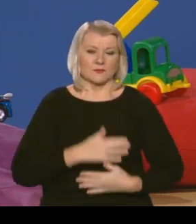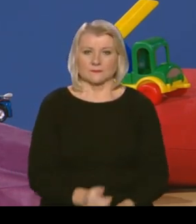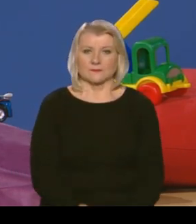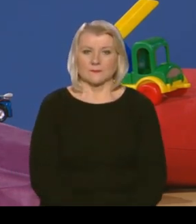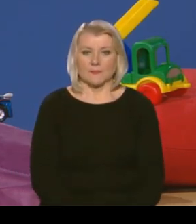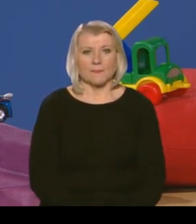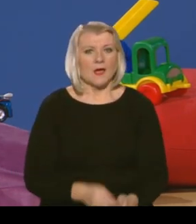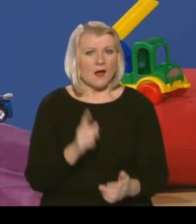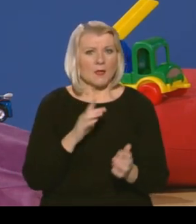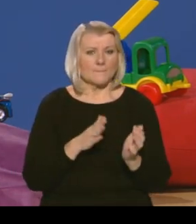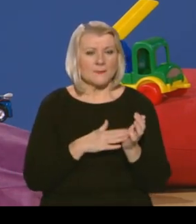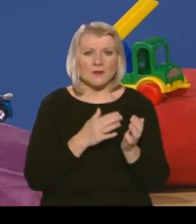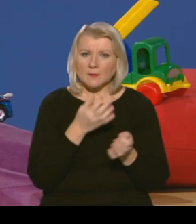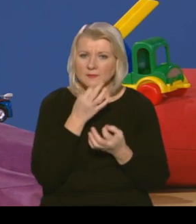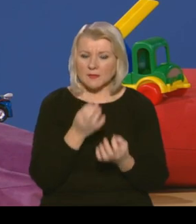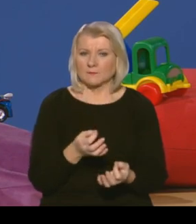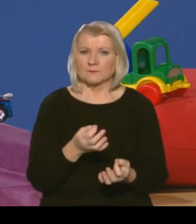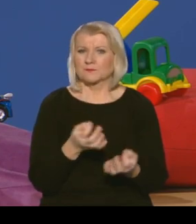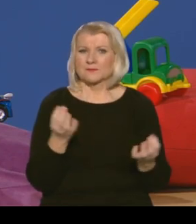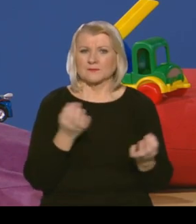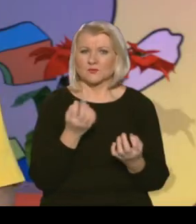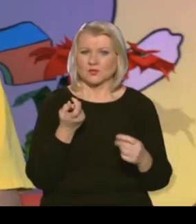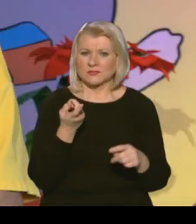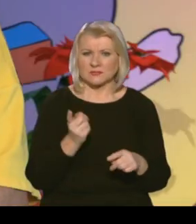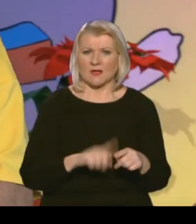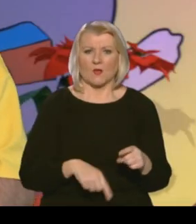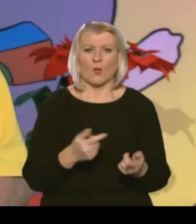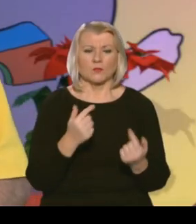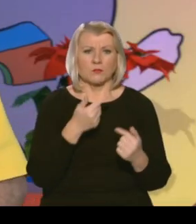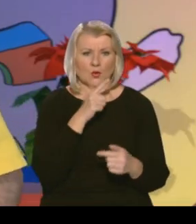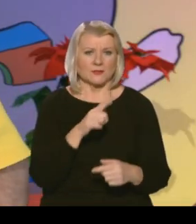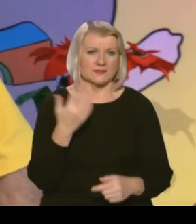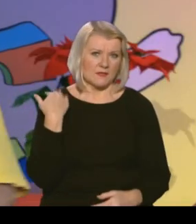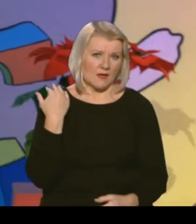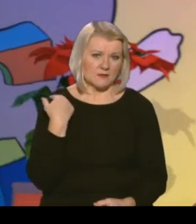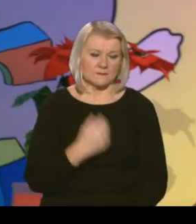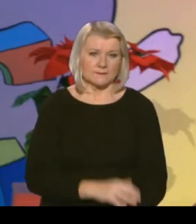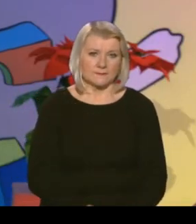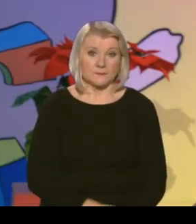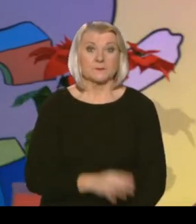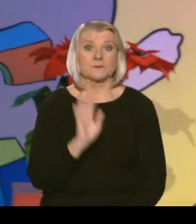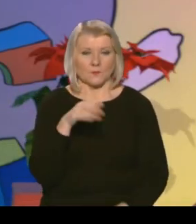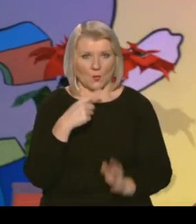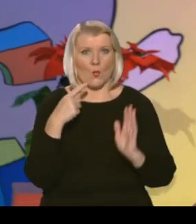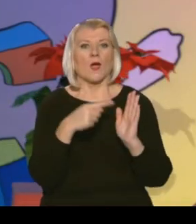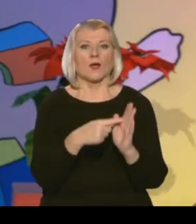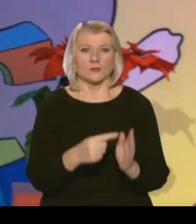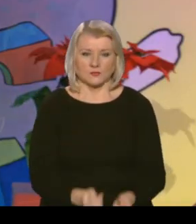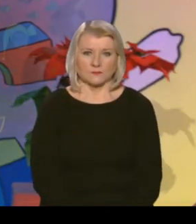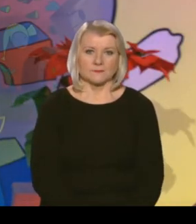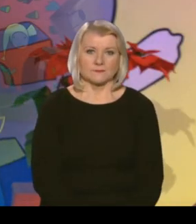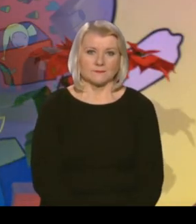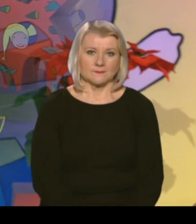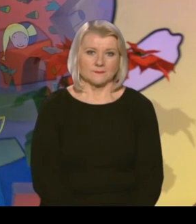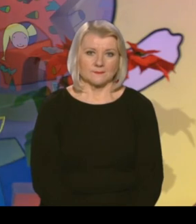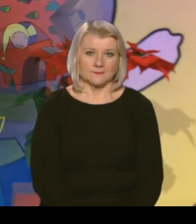Michale, počkej, co se ti vlastně stalo? Tak na to se koukněte.